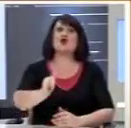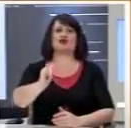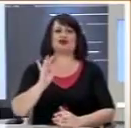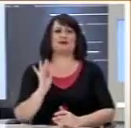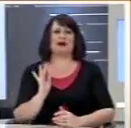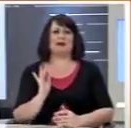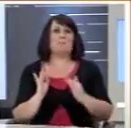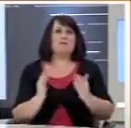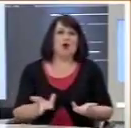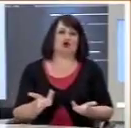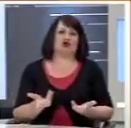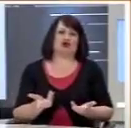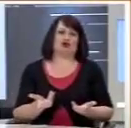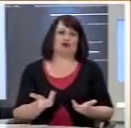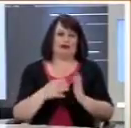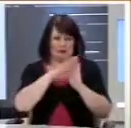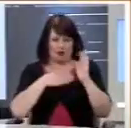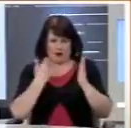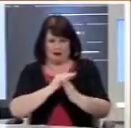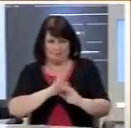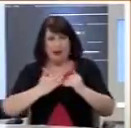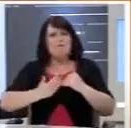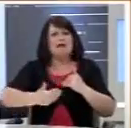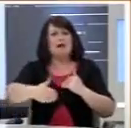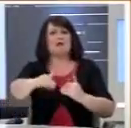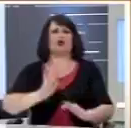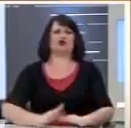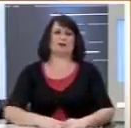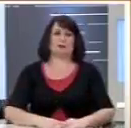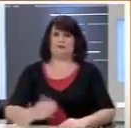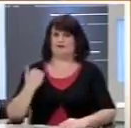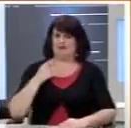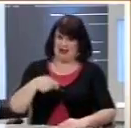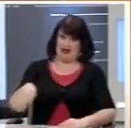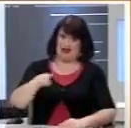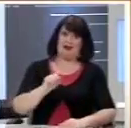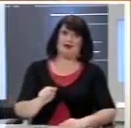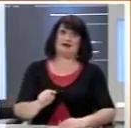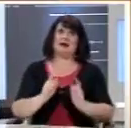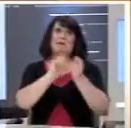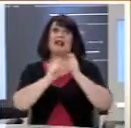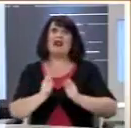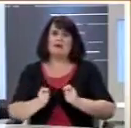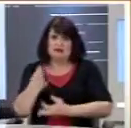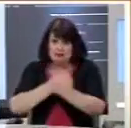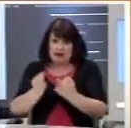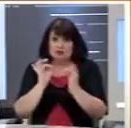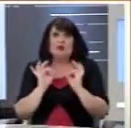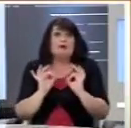πρόγραμμα. Γιατί μη μας λέτε ότι εσείς θα πάτε μπροστά με τις μεταρρυθμίσεις χωρίς να μας πείτε ποιες είναι αυτές οι